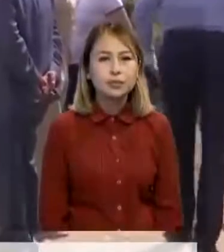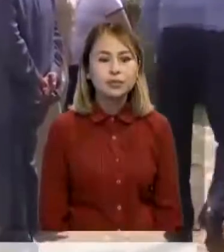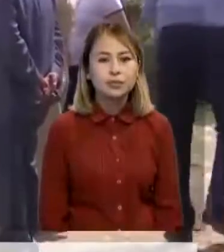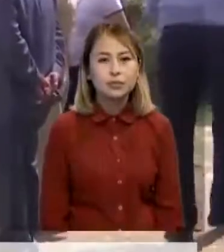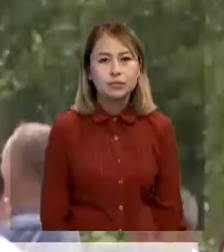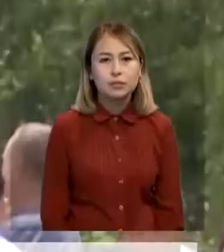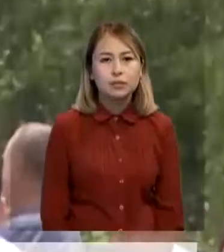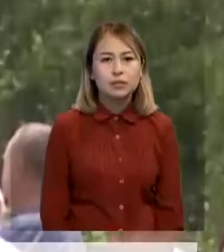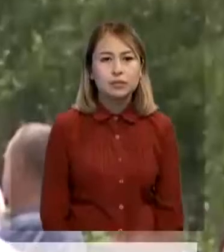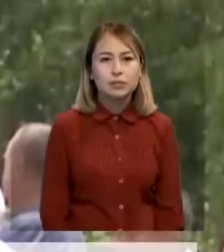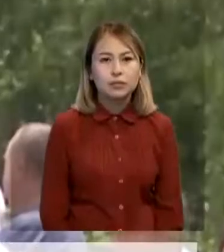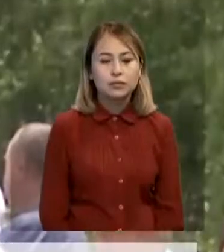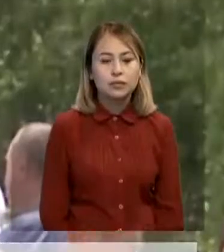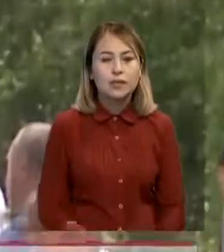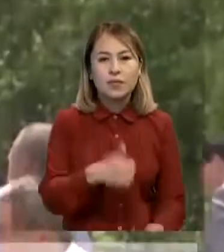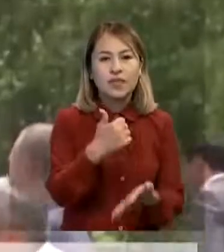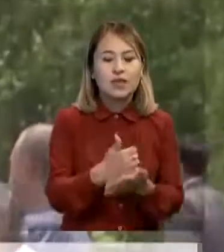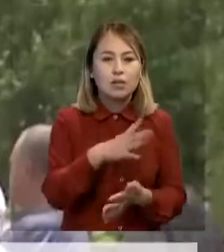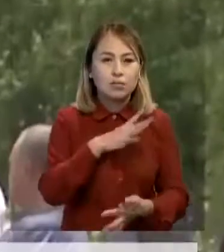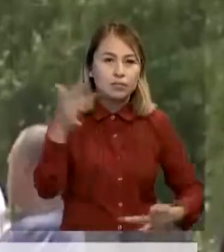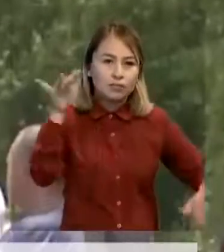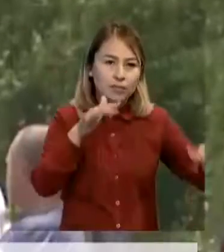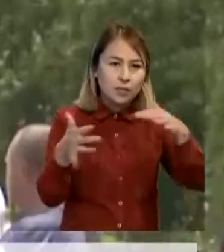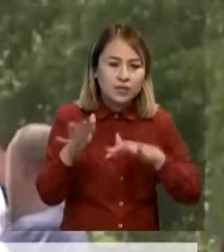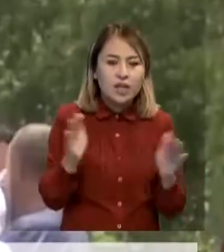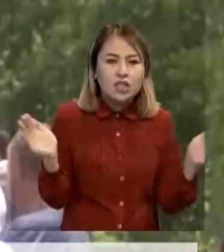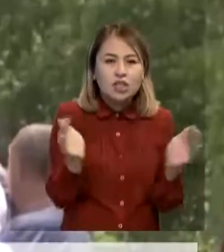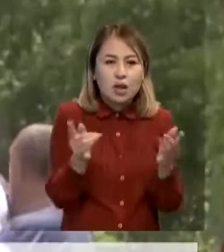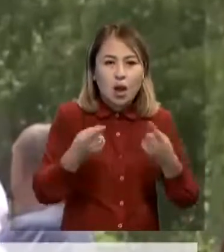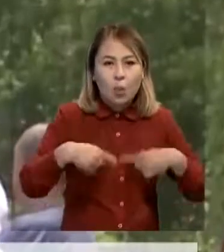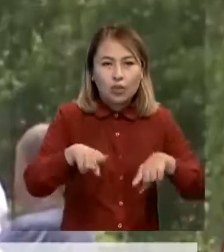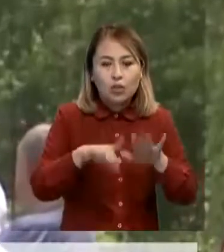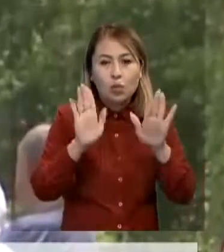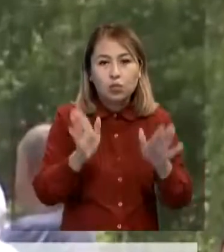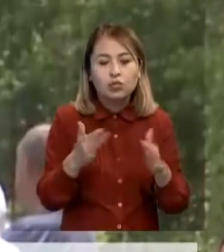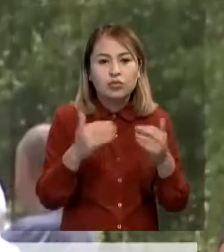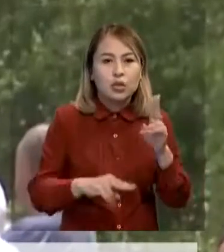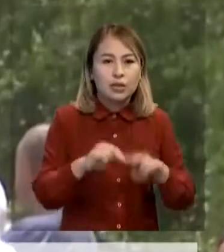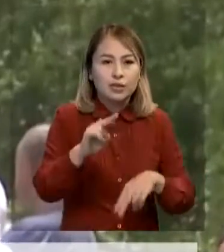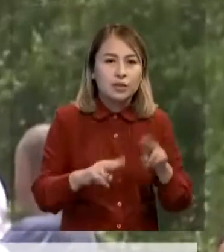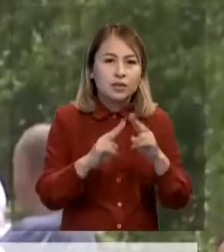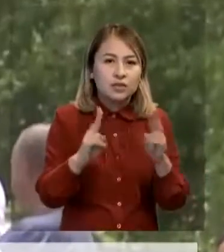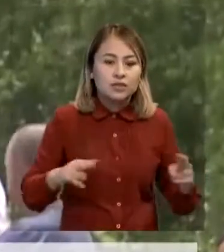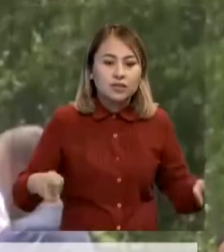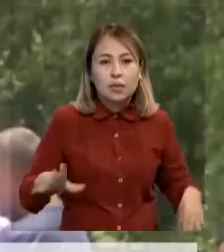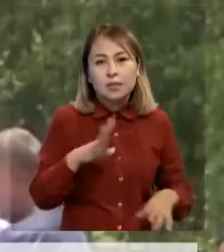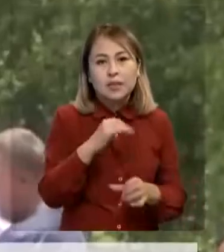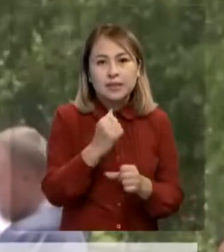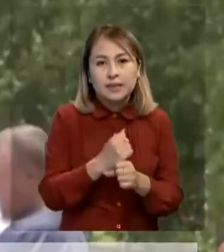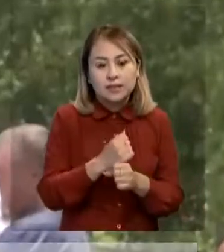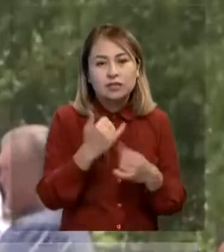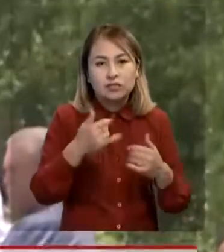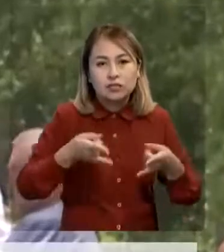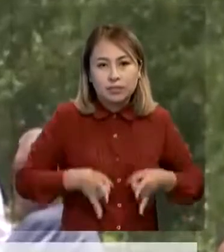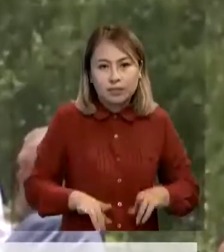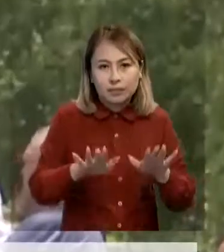Но здесь основная проблема это. Басты мәселе таулы жерде орналасқан шағын аудандарда туындап отыр. Ондағы құрылыс нысандары жүйесіз салынған. Біз туып өскен